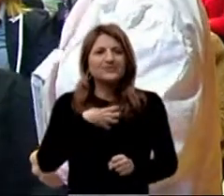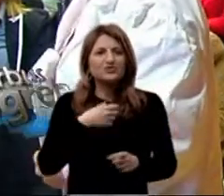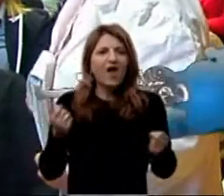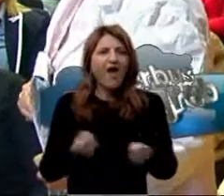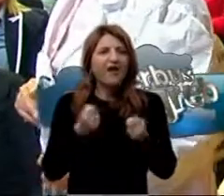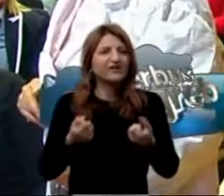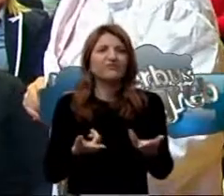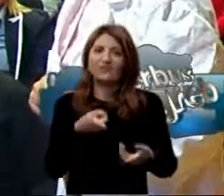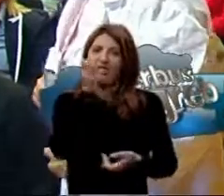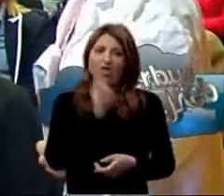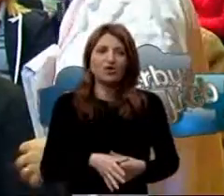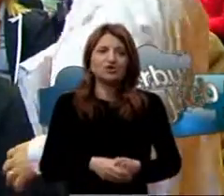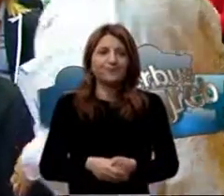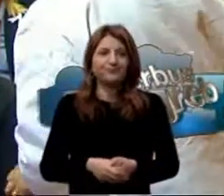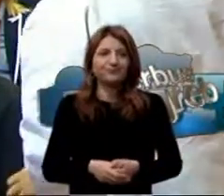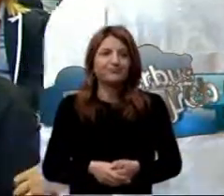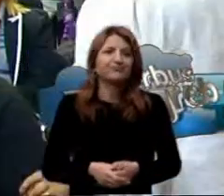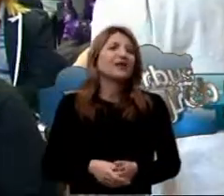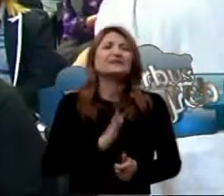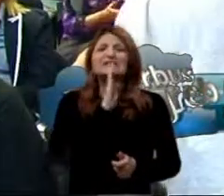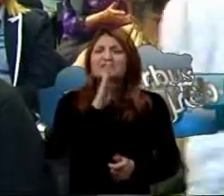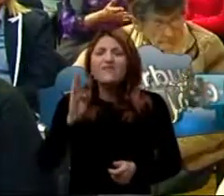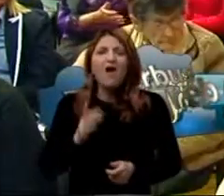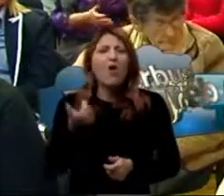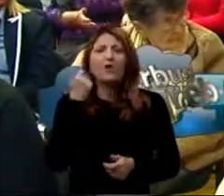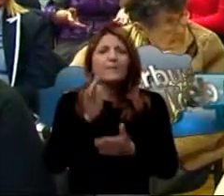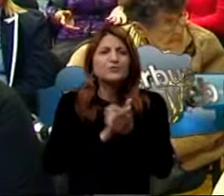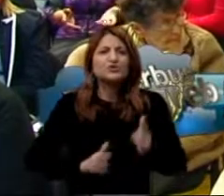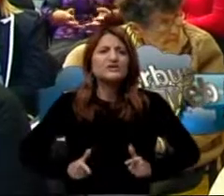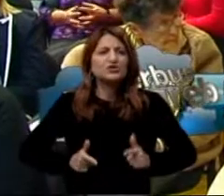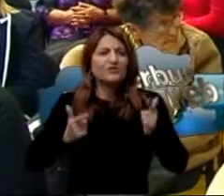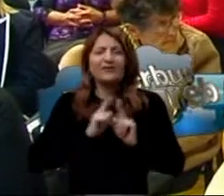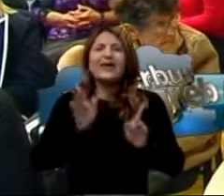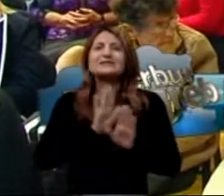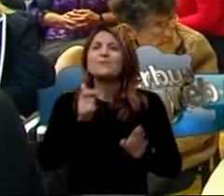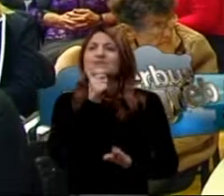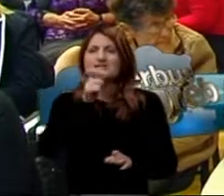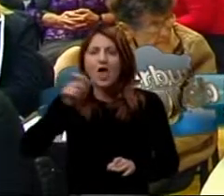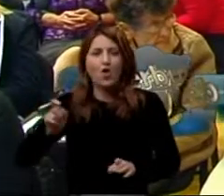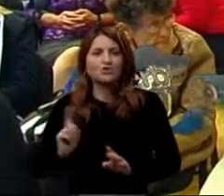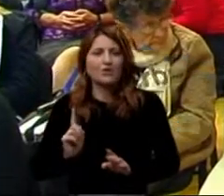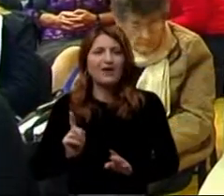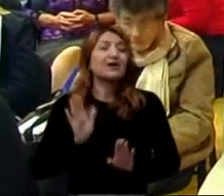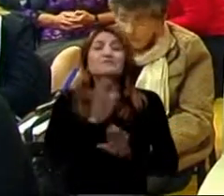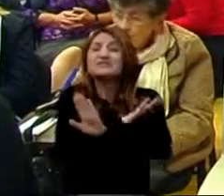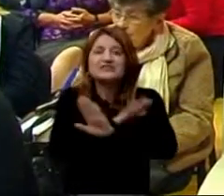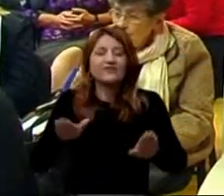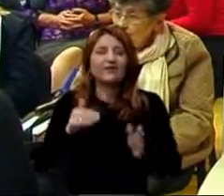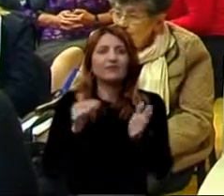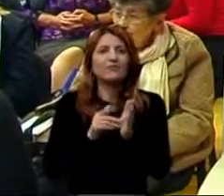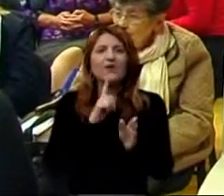svakoga, ne samo za starije osobe, ali baš za svakoga od početka života treba izbjegavati sve